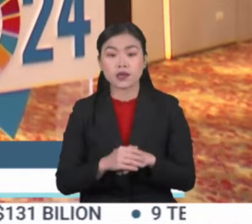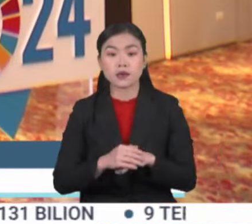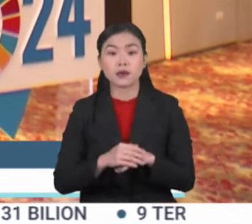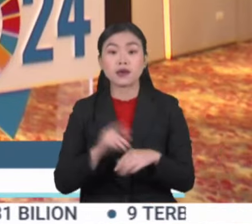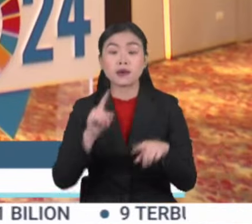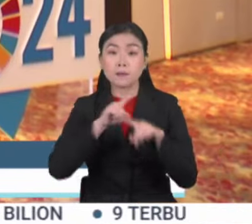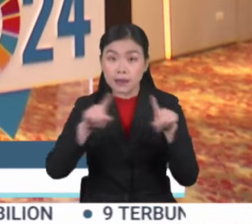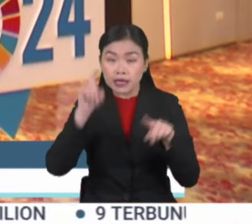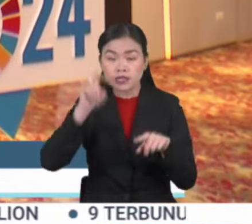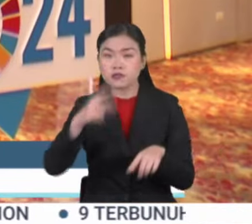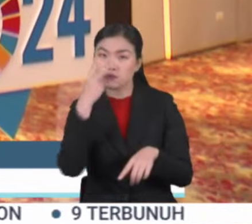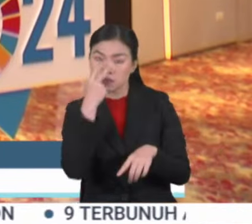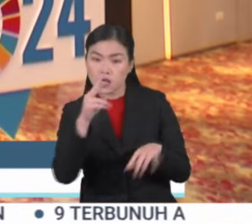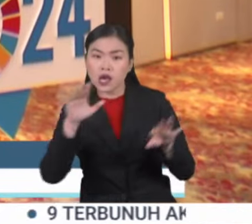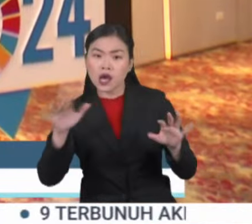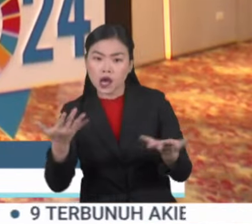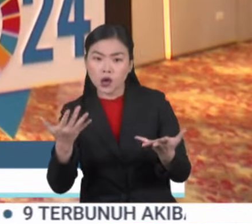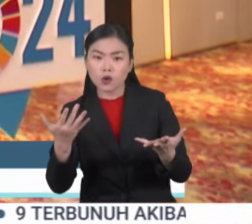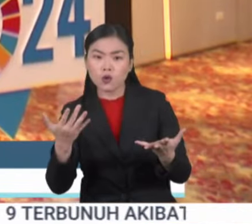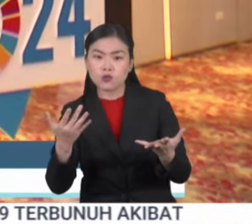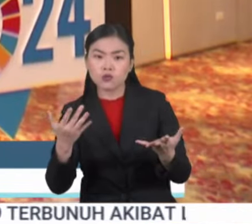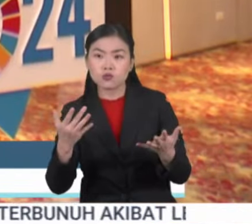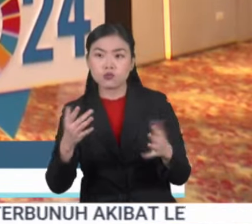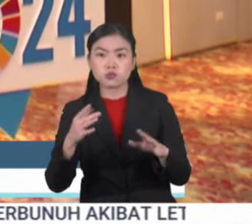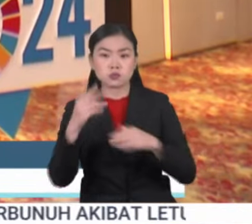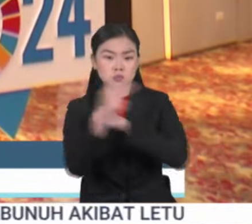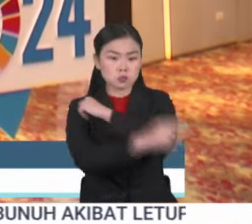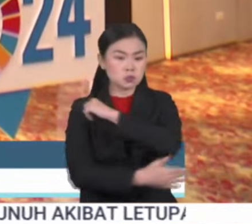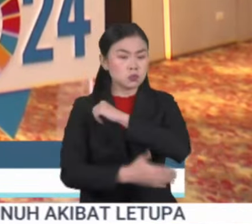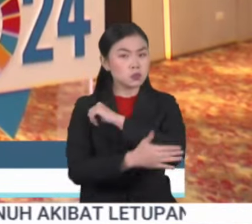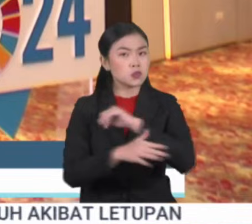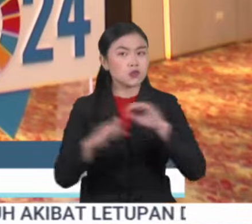perlu tengok macam mana pendekatan keseluruhan negara.